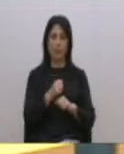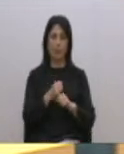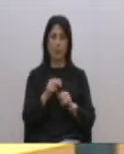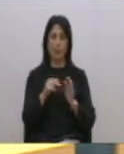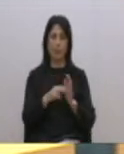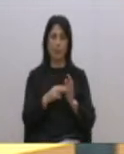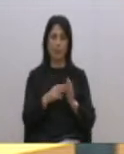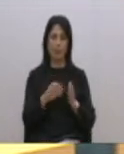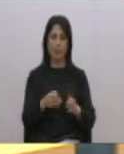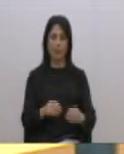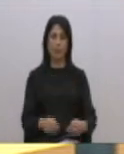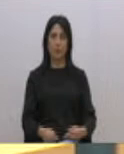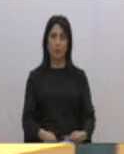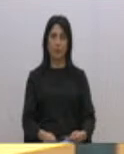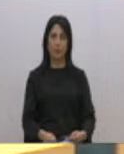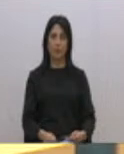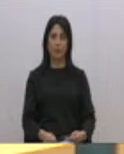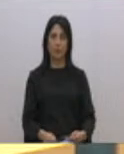pe sebi să tuiș,